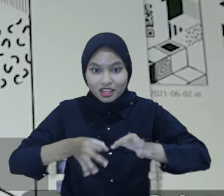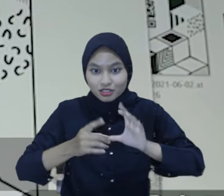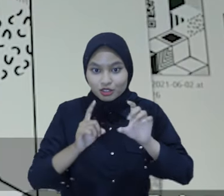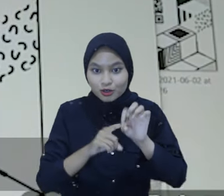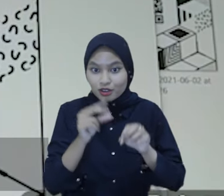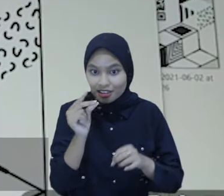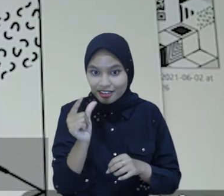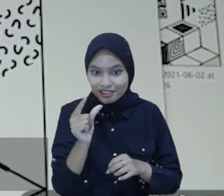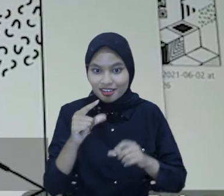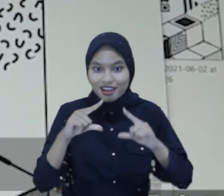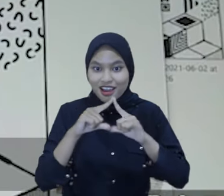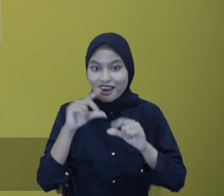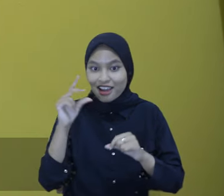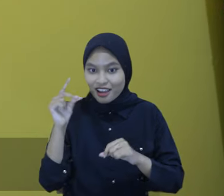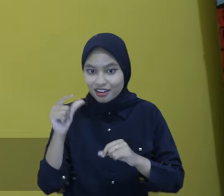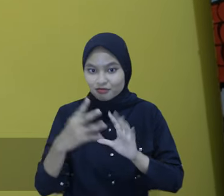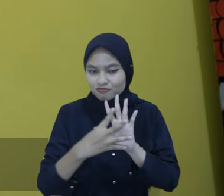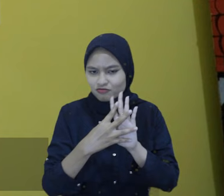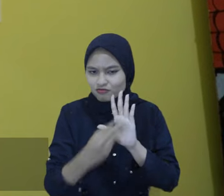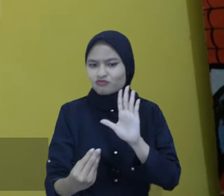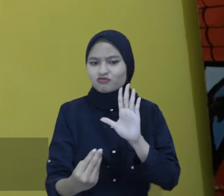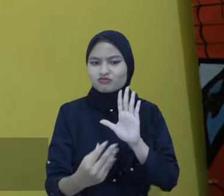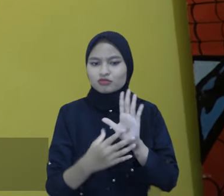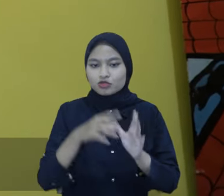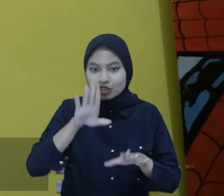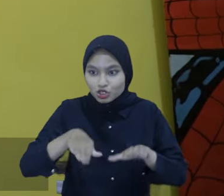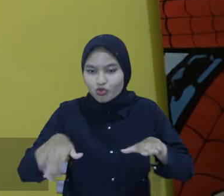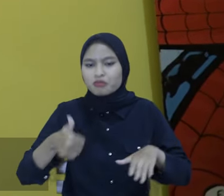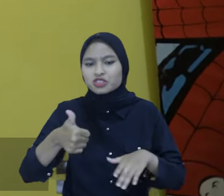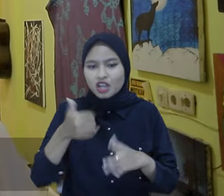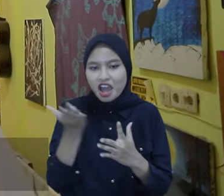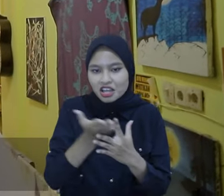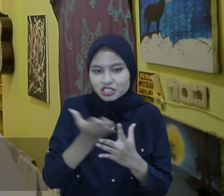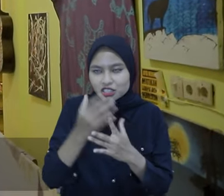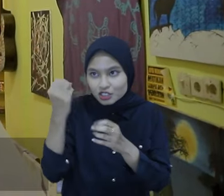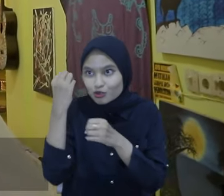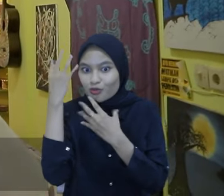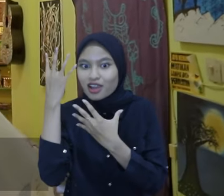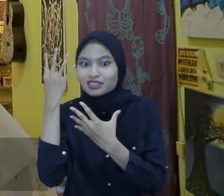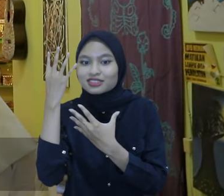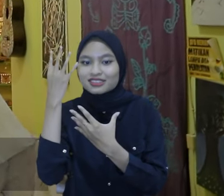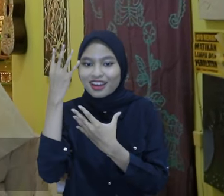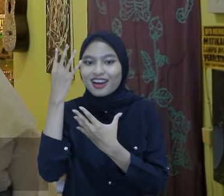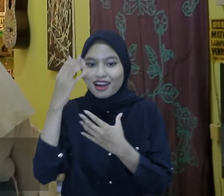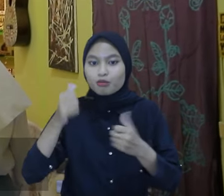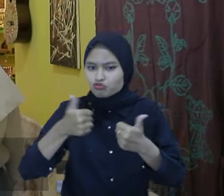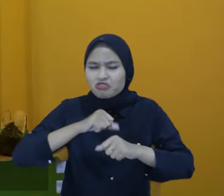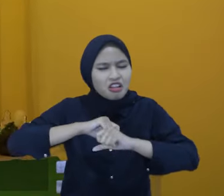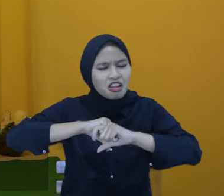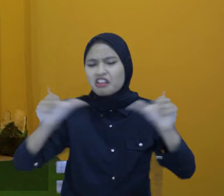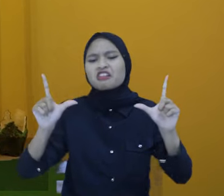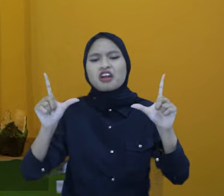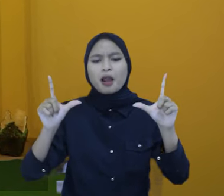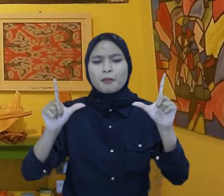AR Code dan QR Code ini memudahkan siswa untuk mengakses informasi secara